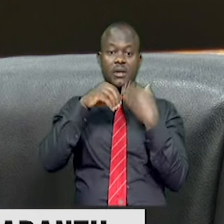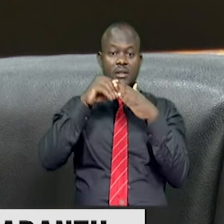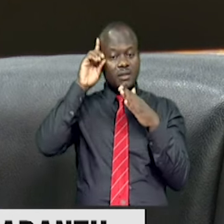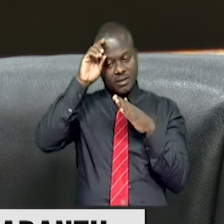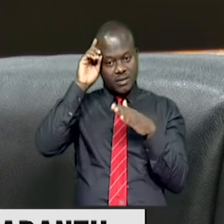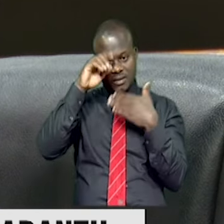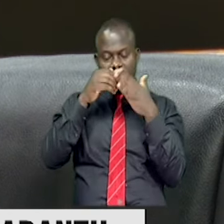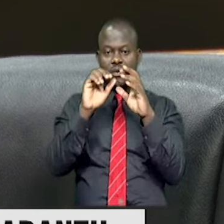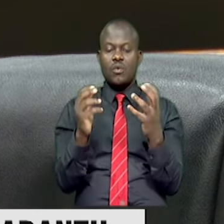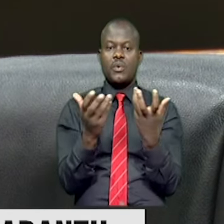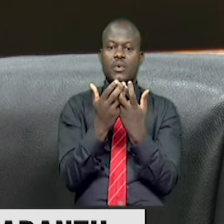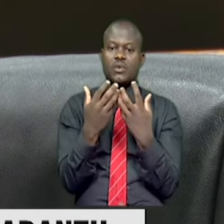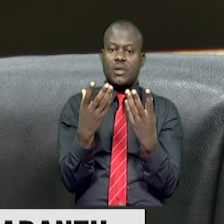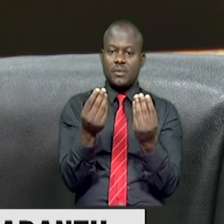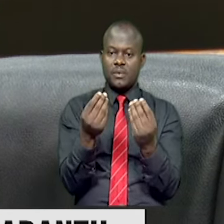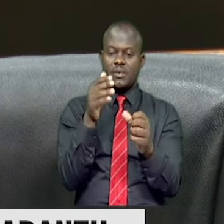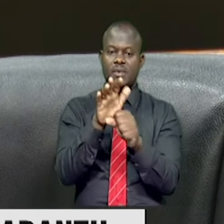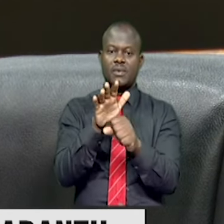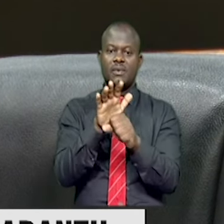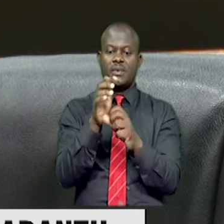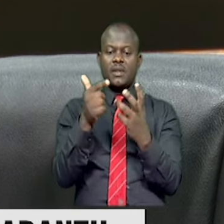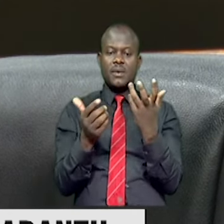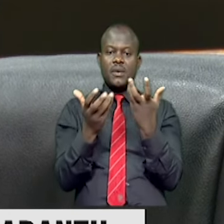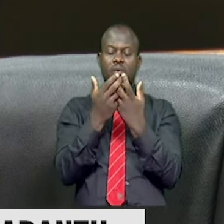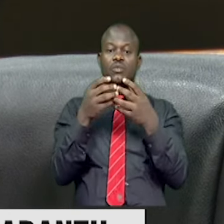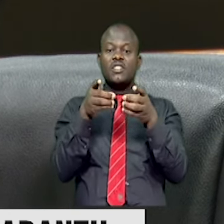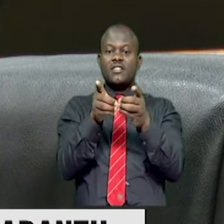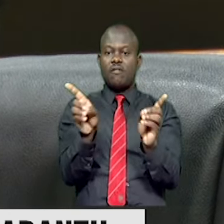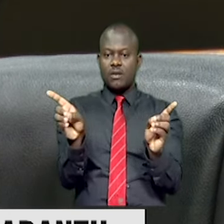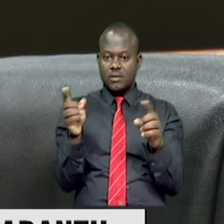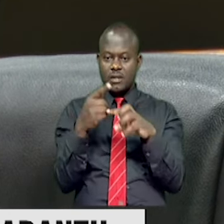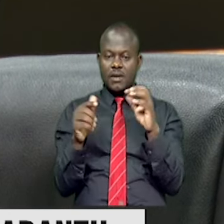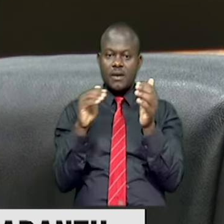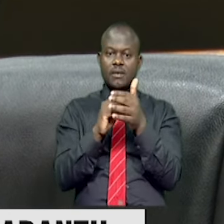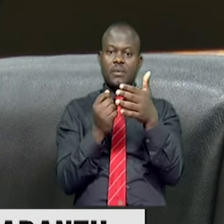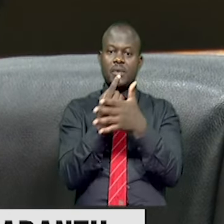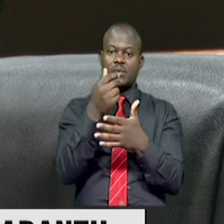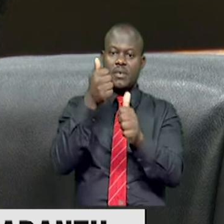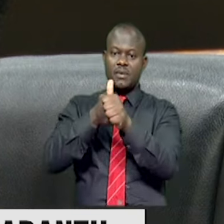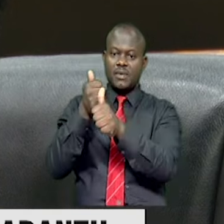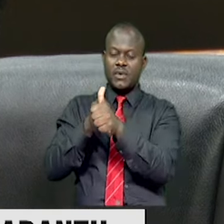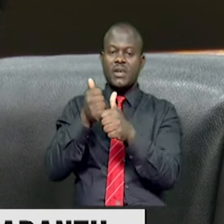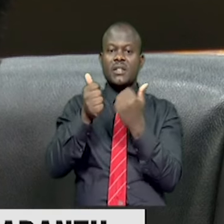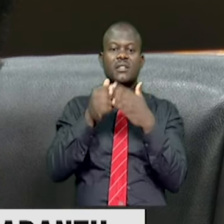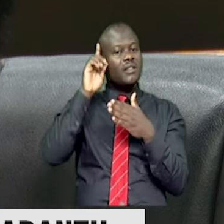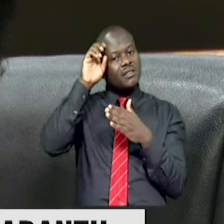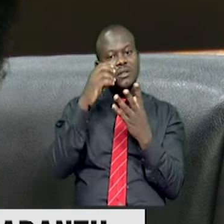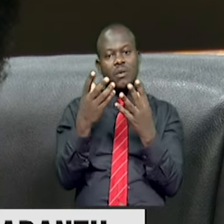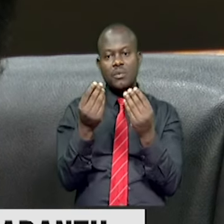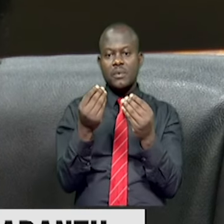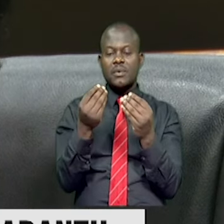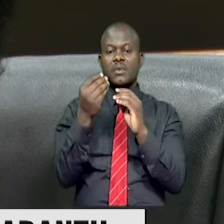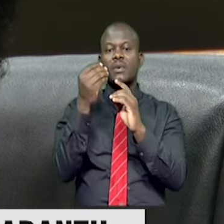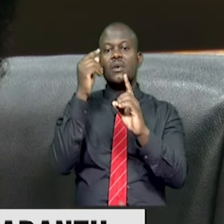gubihuje biriho byoroshya cyane ibijyanye na gatanya, bigatuma buri wese yumva byoroshye